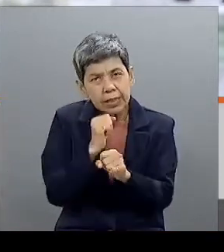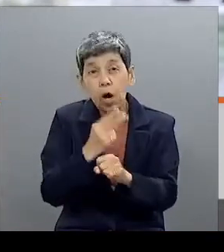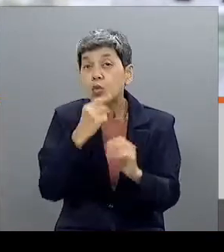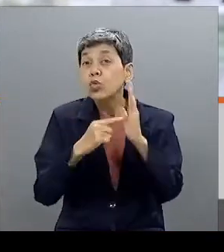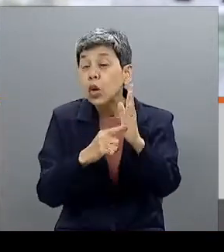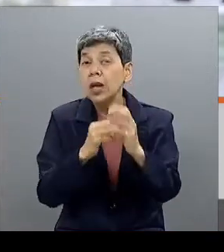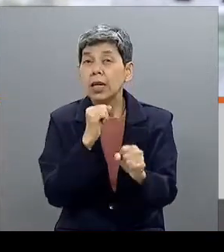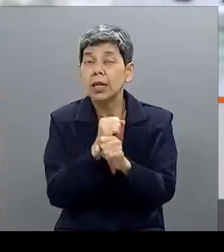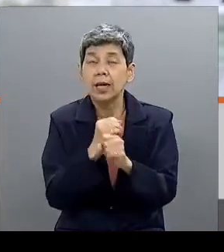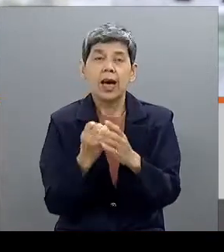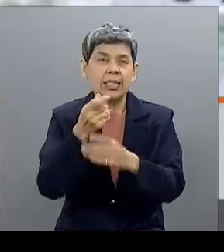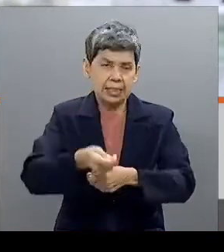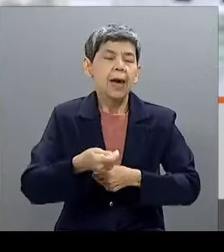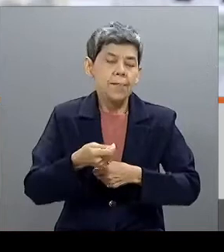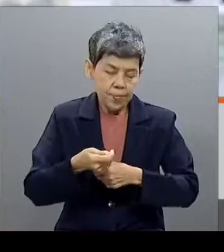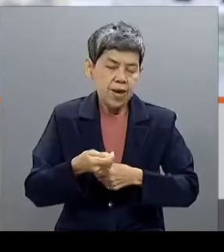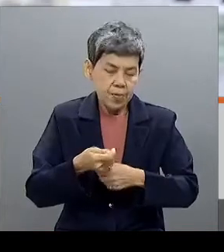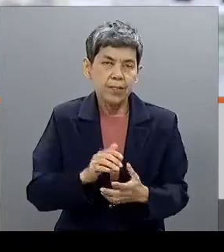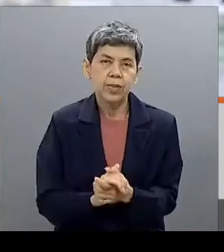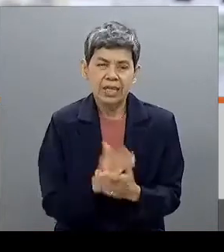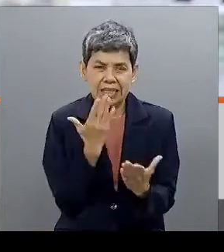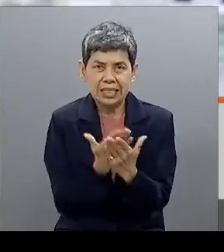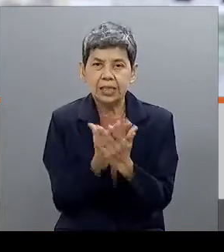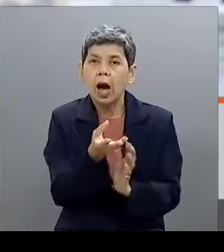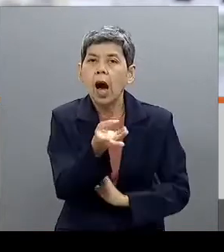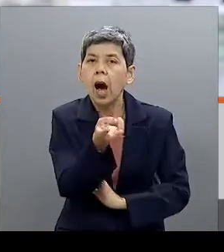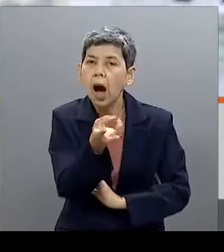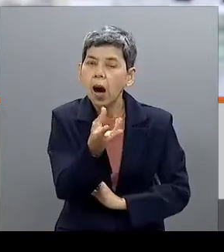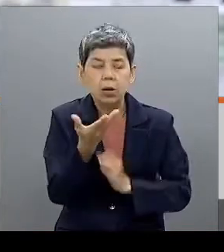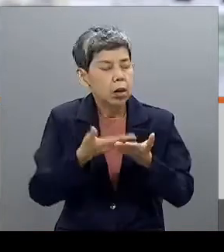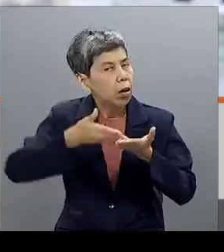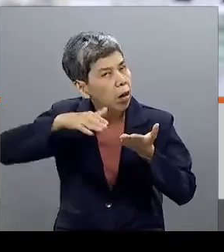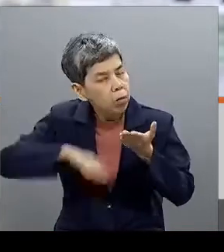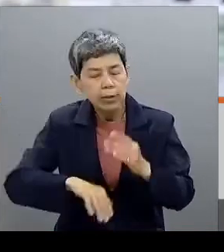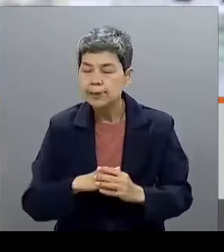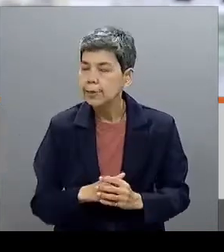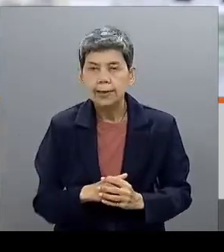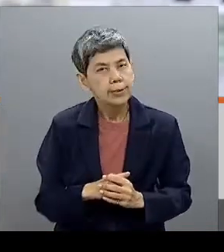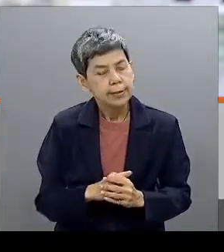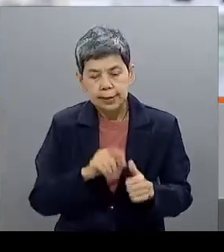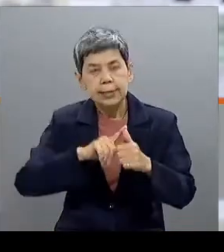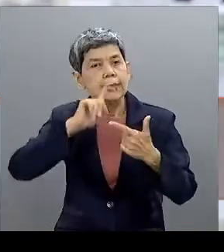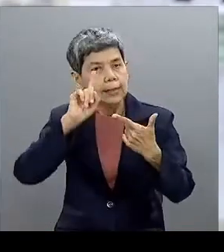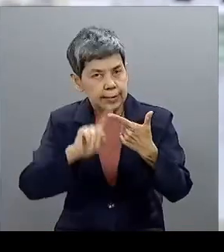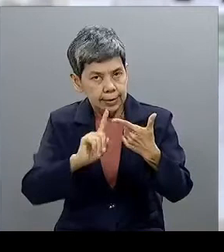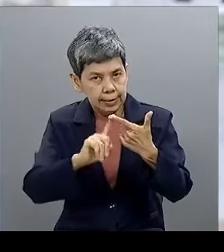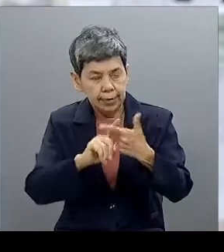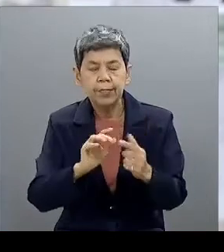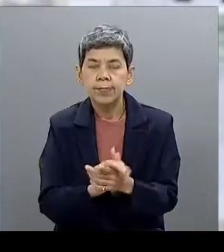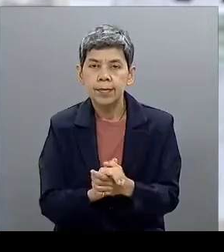ษตรก็มีราคาข้าวตกต่ำแล้วก็ทางด้านผล